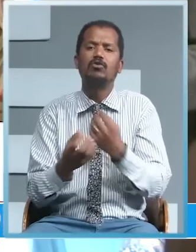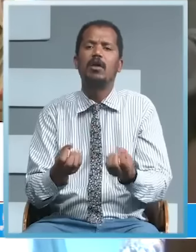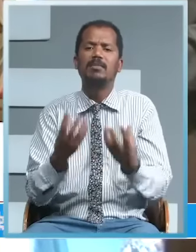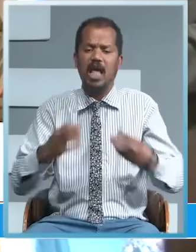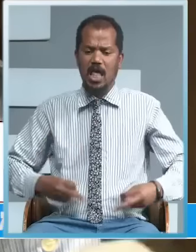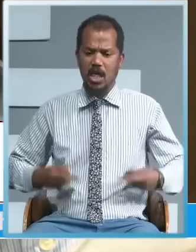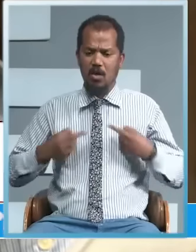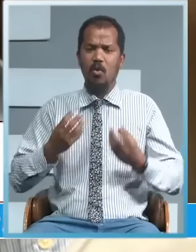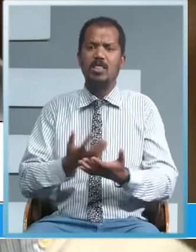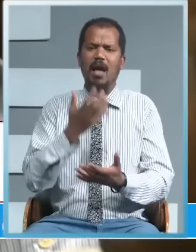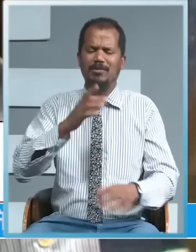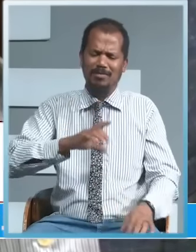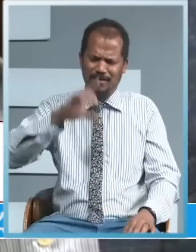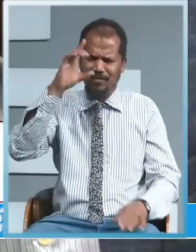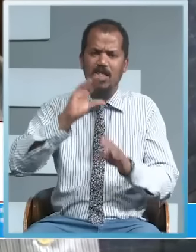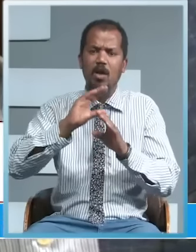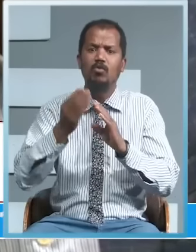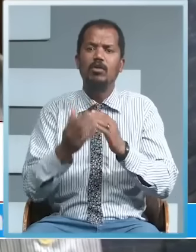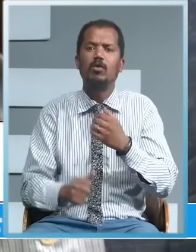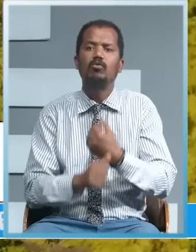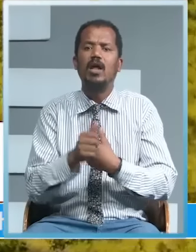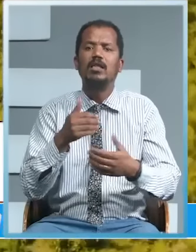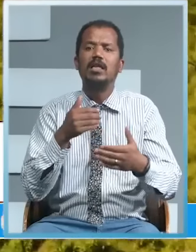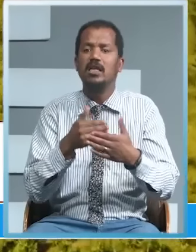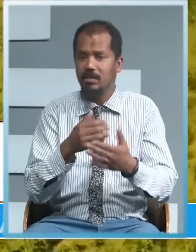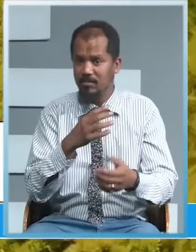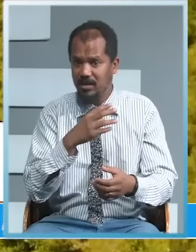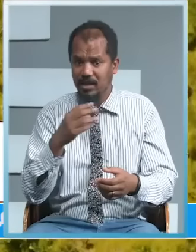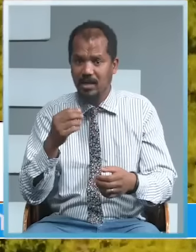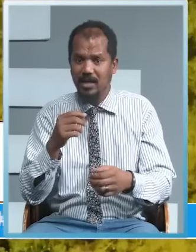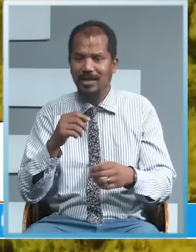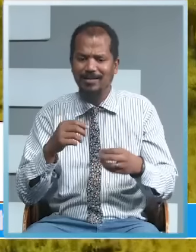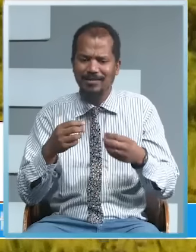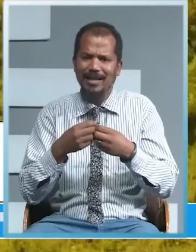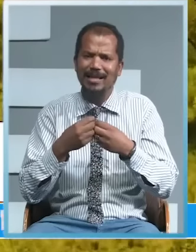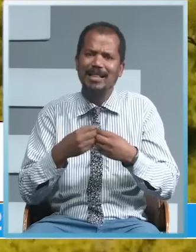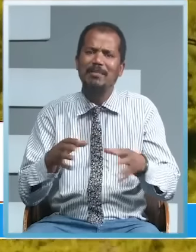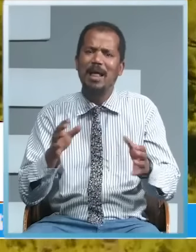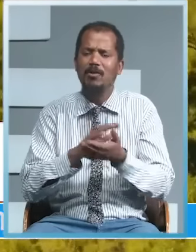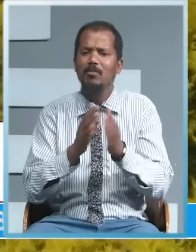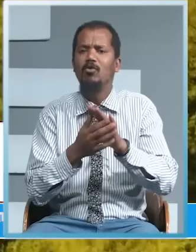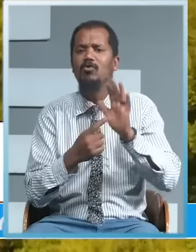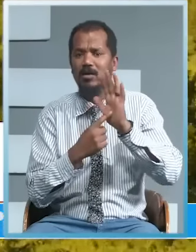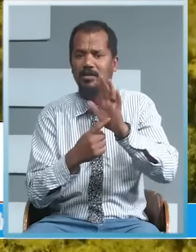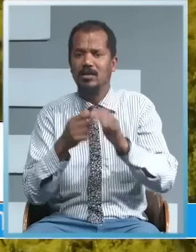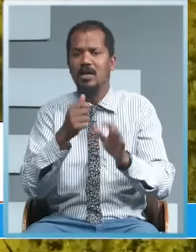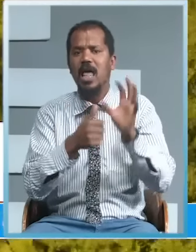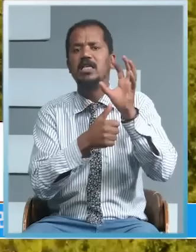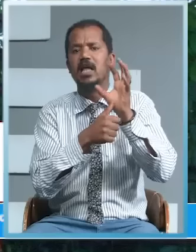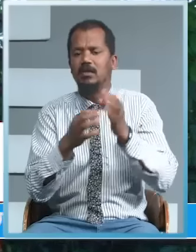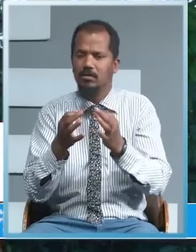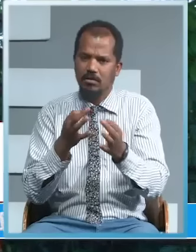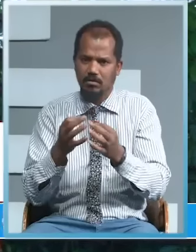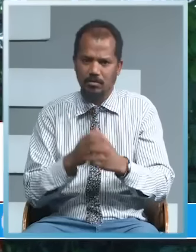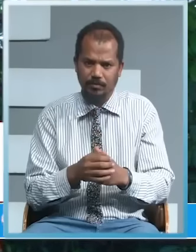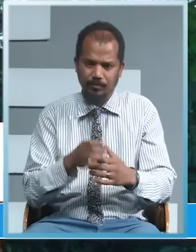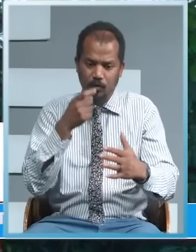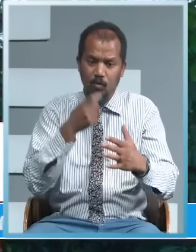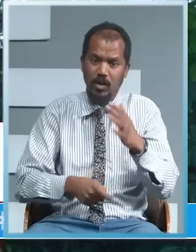የብዝሃ ህይወት ሀብት በከፍተኛ ሁኔታ ጉዳት እየደረሰበትና የተመናመነ መሆኑን ማመልከቱን ለኢሳት ገልጿል።